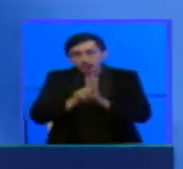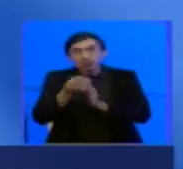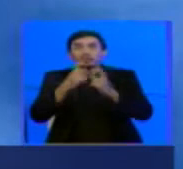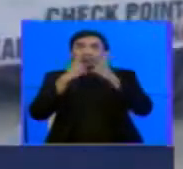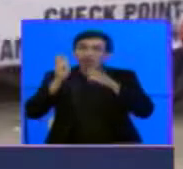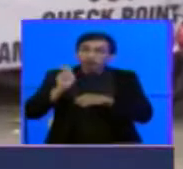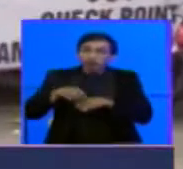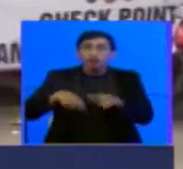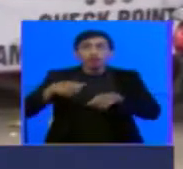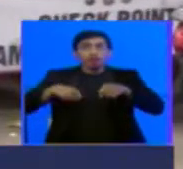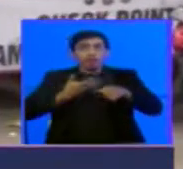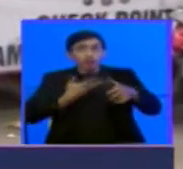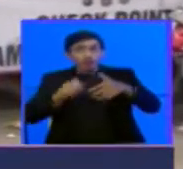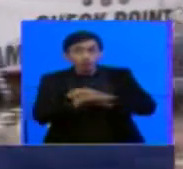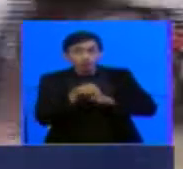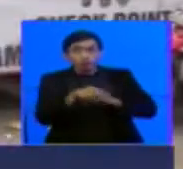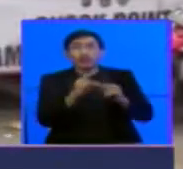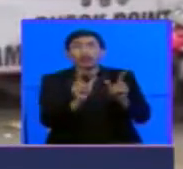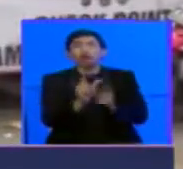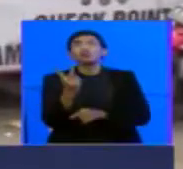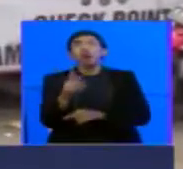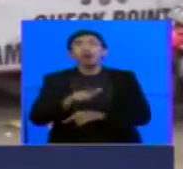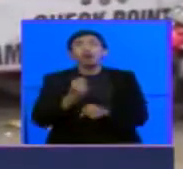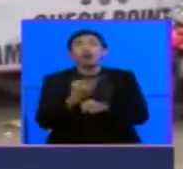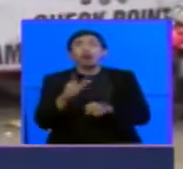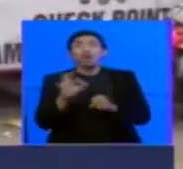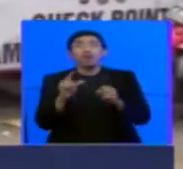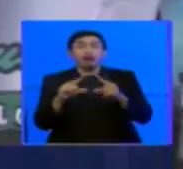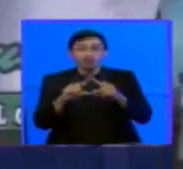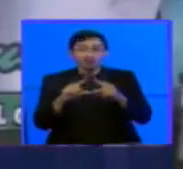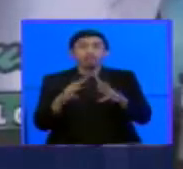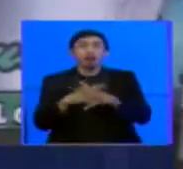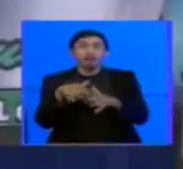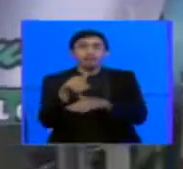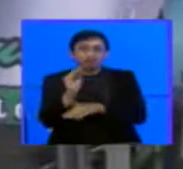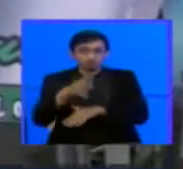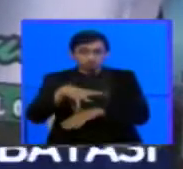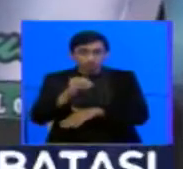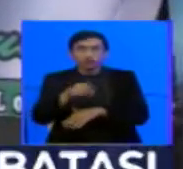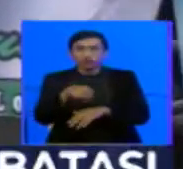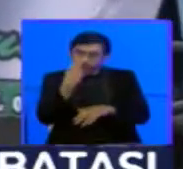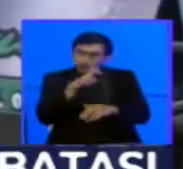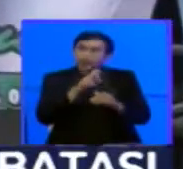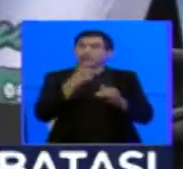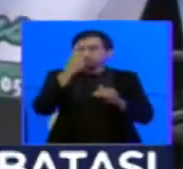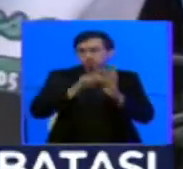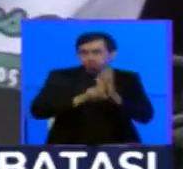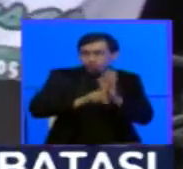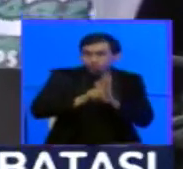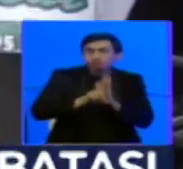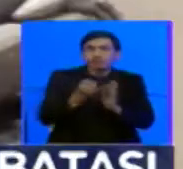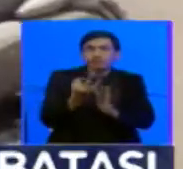motor yang hendak masuk karya pemukiman di RW 2 Kelurahan Gelora Tanah Abang Jakarta Pusat diperiksa suhu tubuhnya di